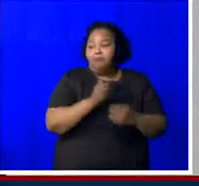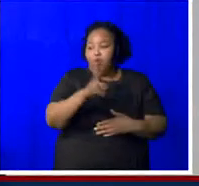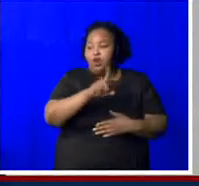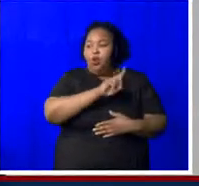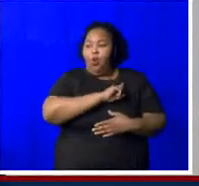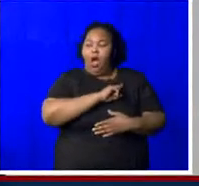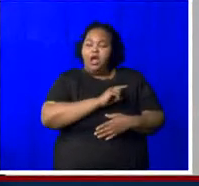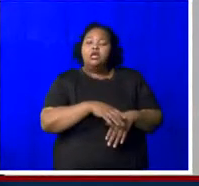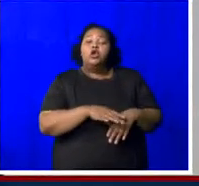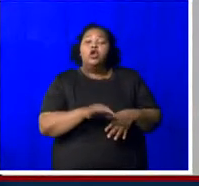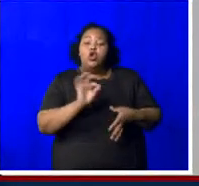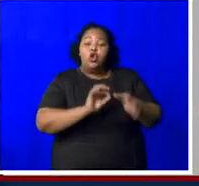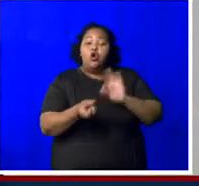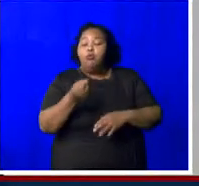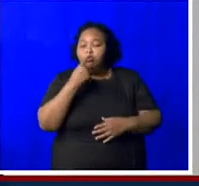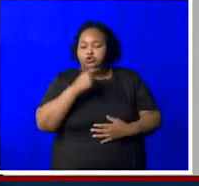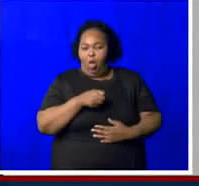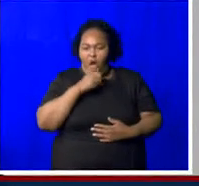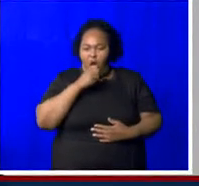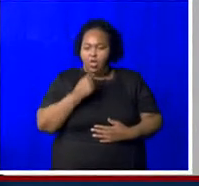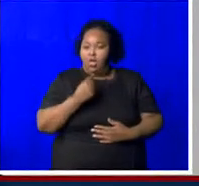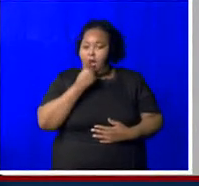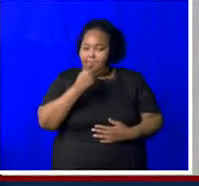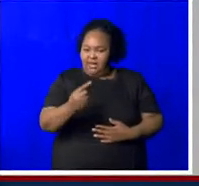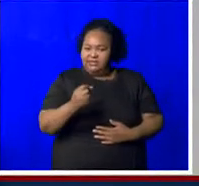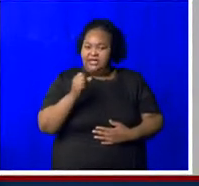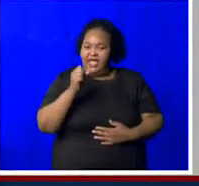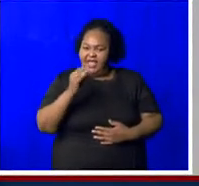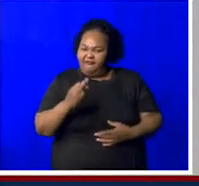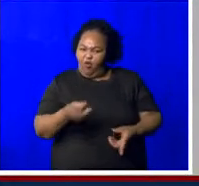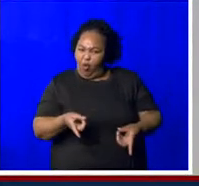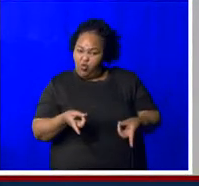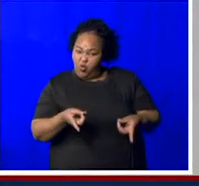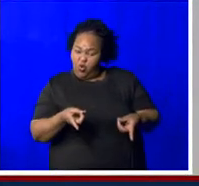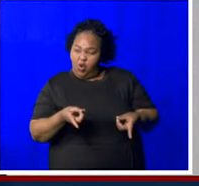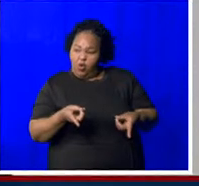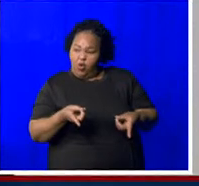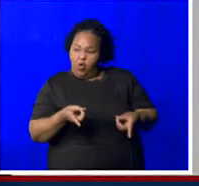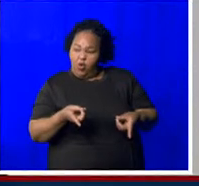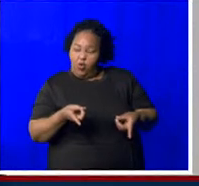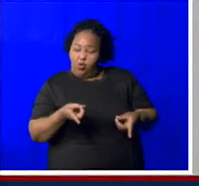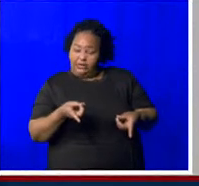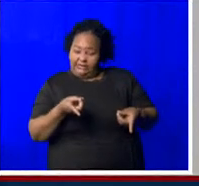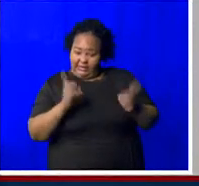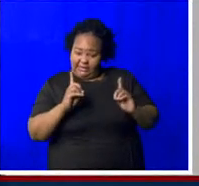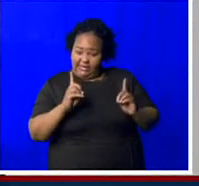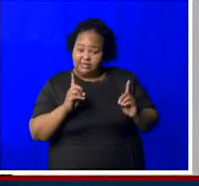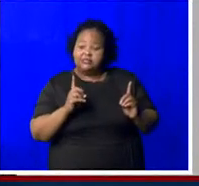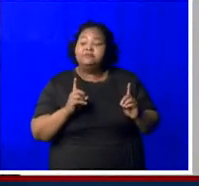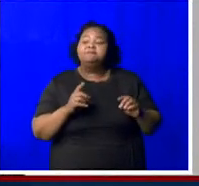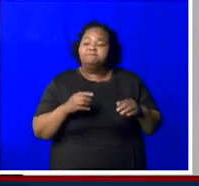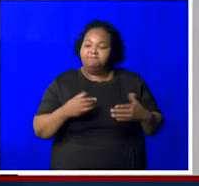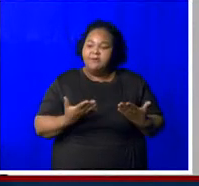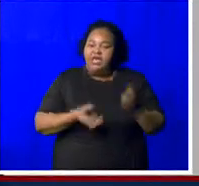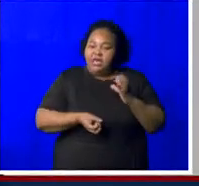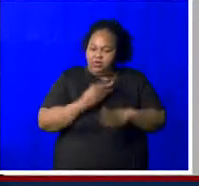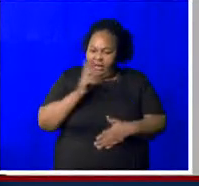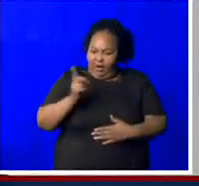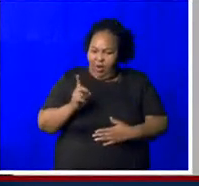kusheka nangabe uthole lo muthi wemkhuhlane lonalobuthi uyawubese uyabanako